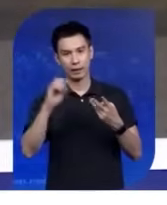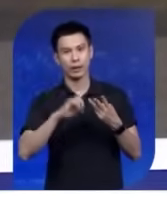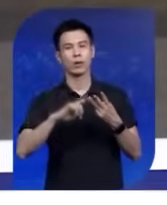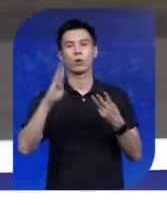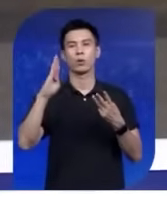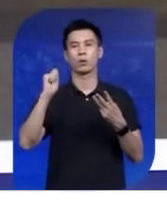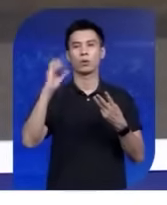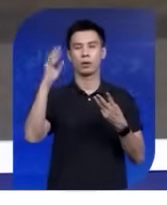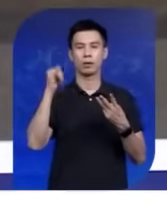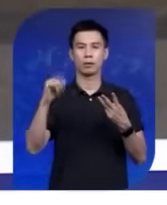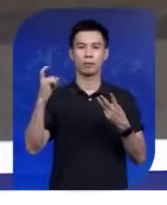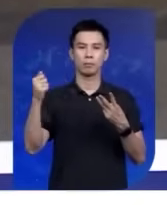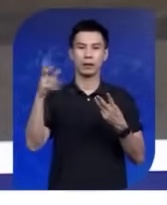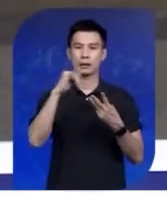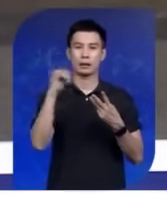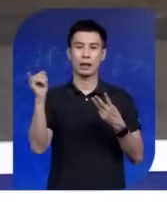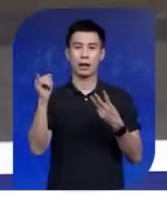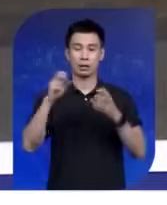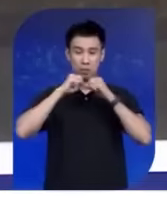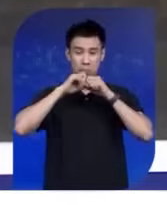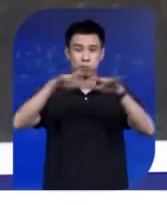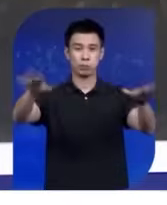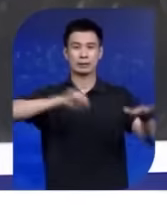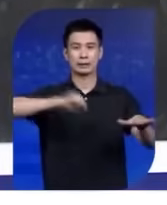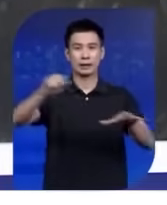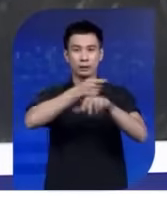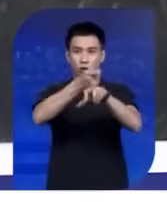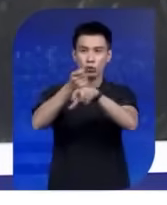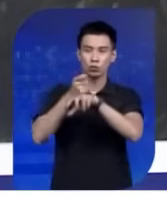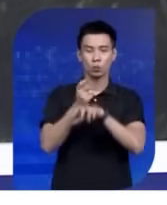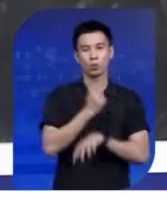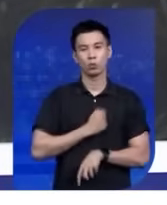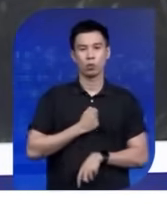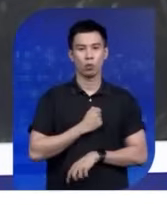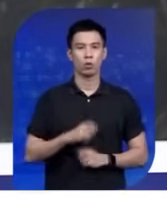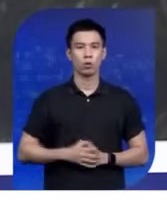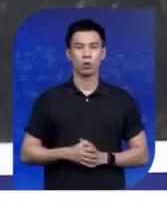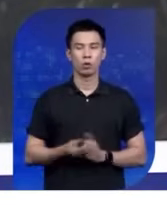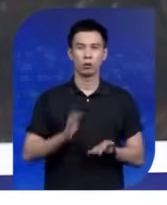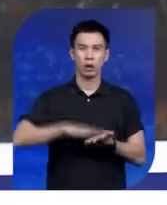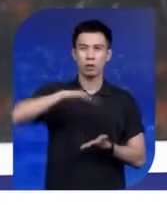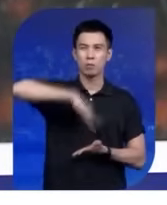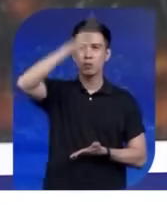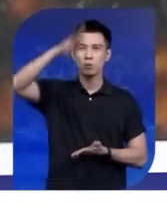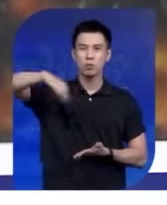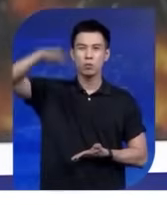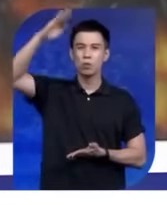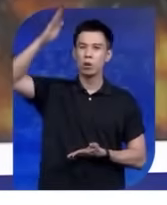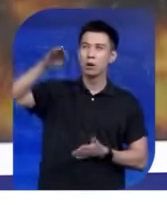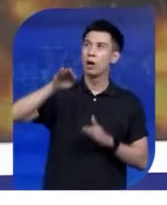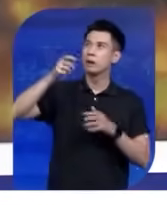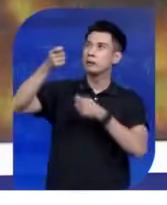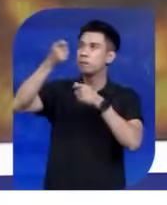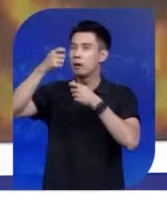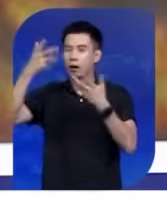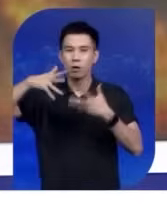thường lan nhanh và khó dập tắt chưa kể địa hình vùng núi miền Trung thường đồi dốc gió khô thổi mạnh khiến tốc